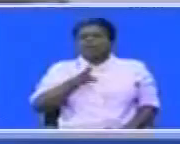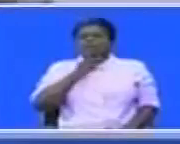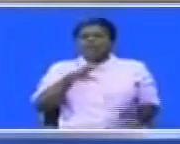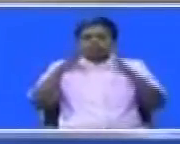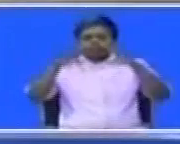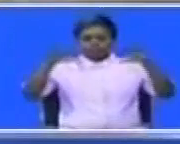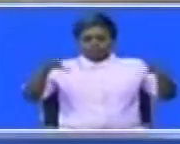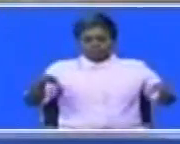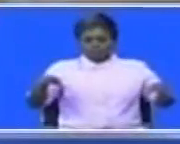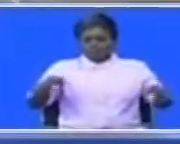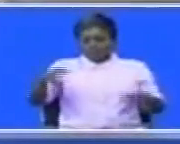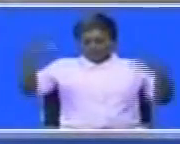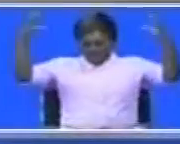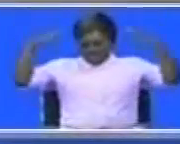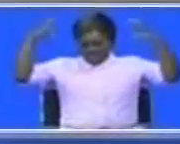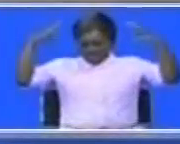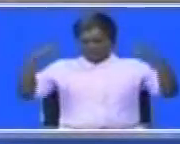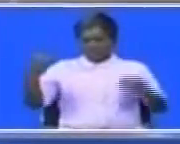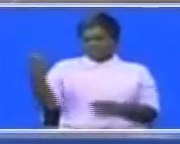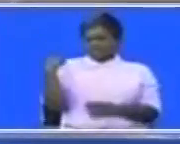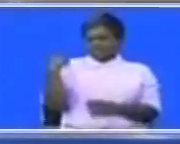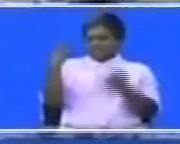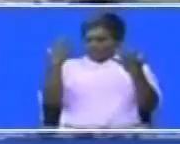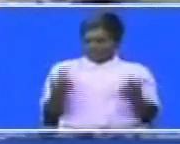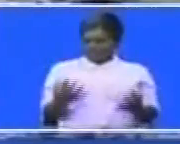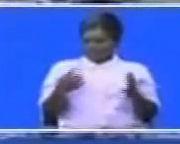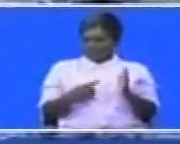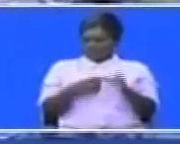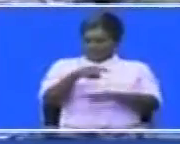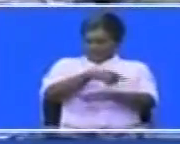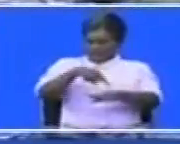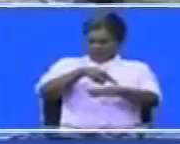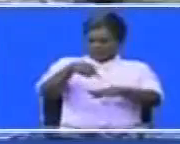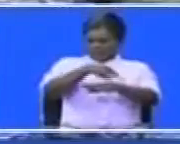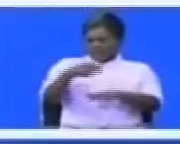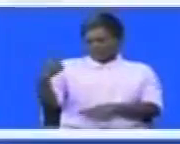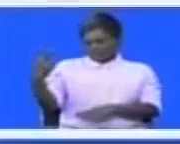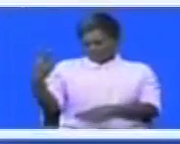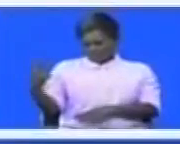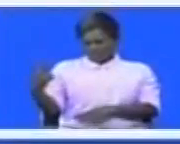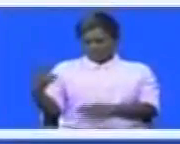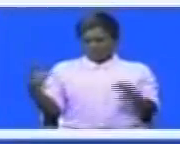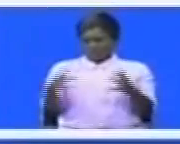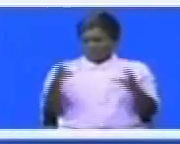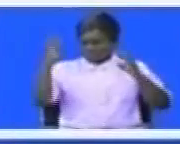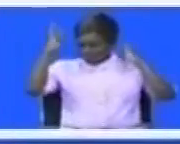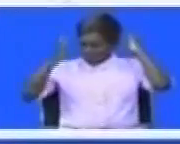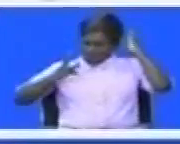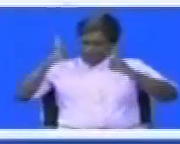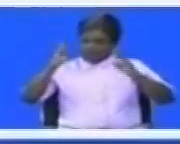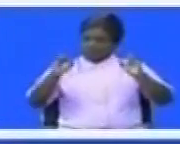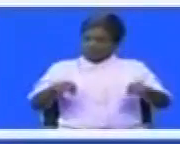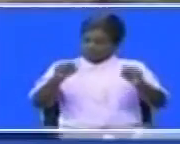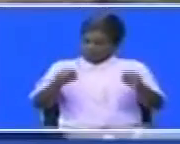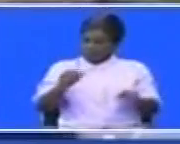Kitengela kutokana na mvua kubwa hapo jana. Mvua hiyo ilionyesha kwa zaidi ya saa 2 ilizua uharibifu mkubwa, na wakazi wanahofia kwamba uharibifu